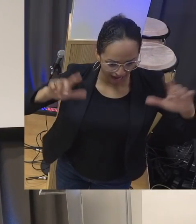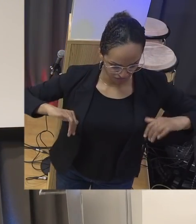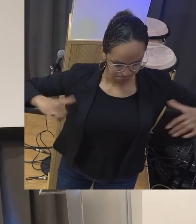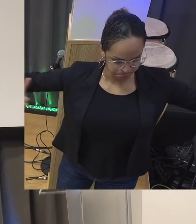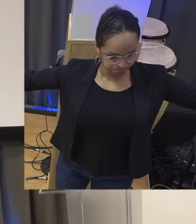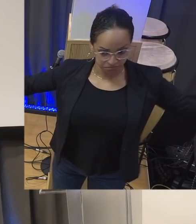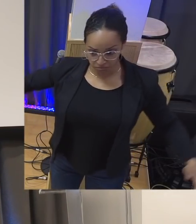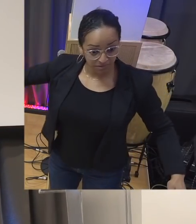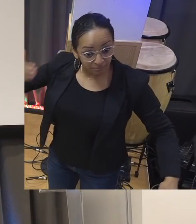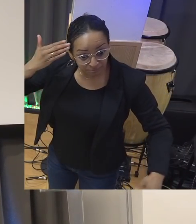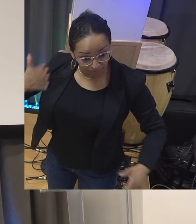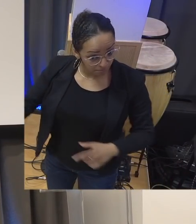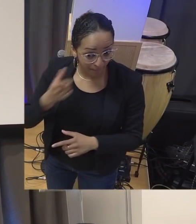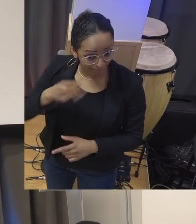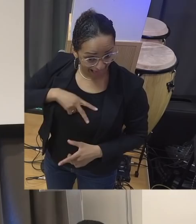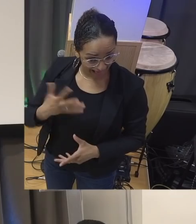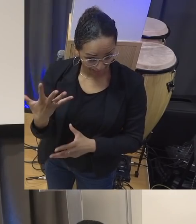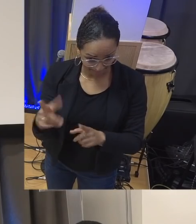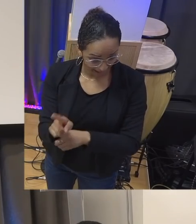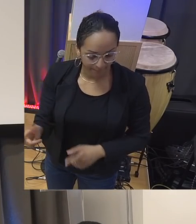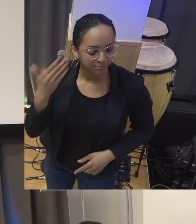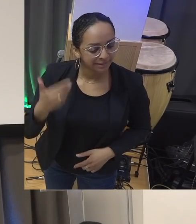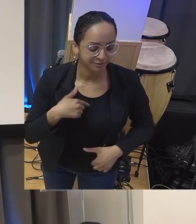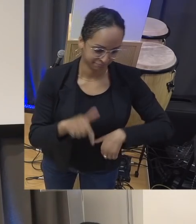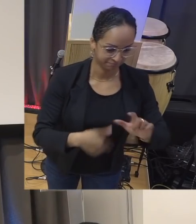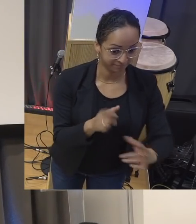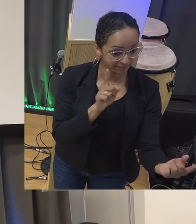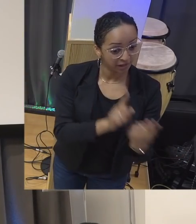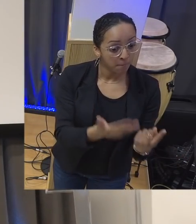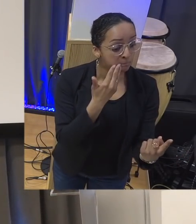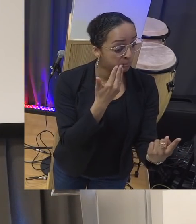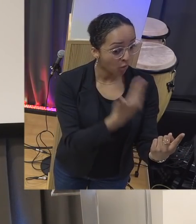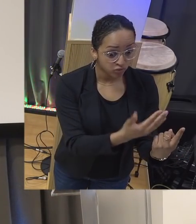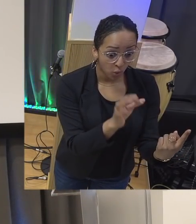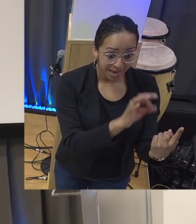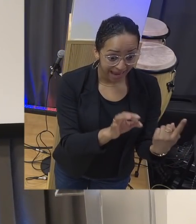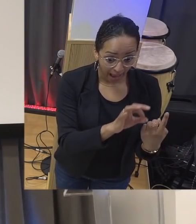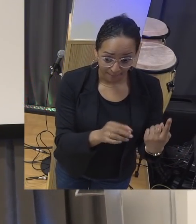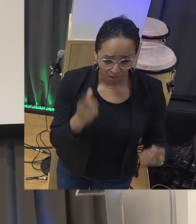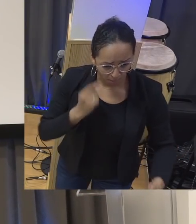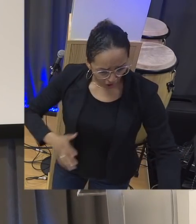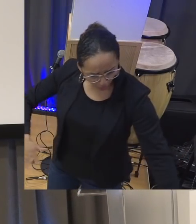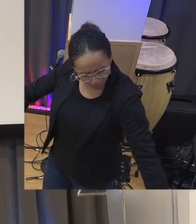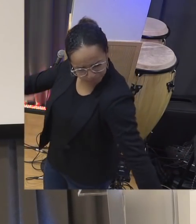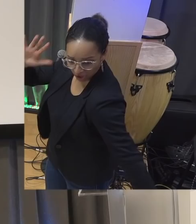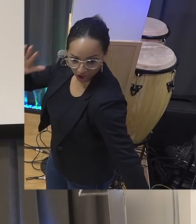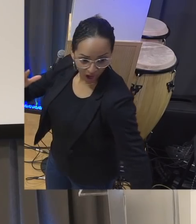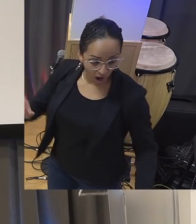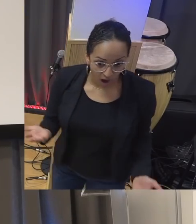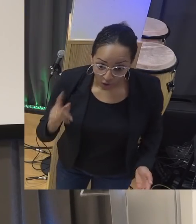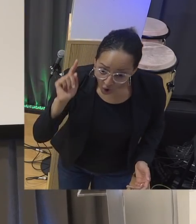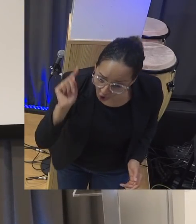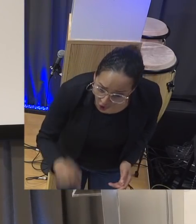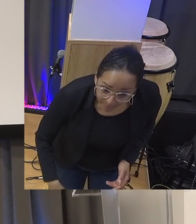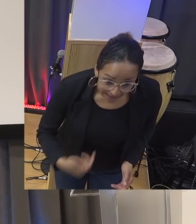Mon père, si je ne disais pas bonjour, ma parole, il mettait un coup de taloche. Le vendredi, je me réveillais lundi en maths. J'étais obligé de dire